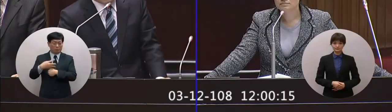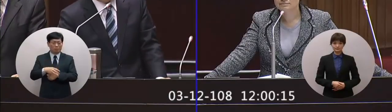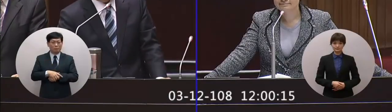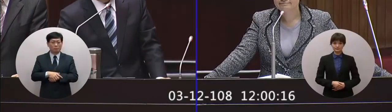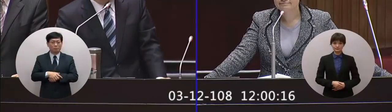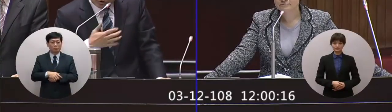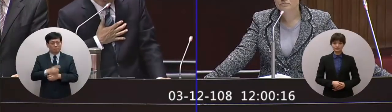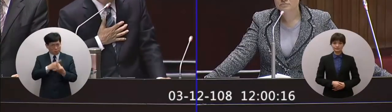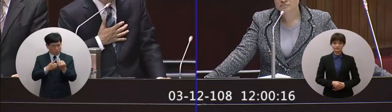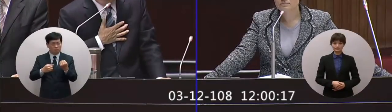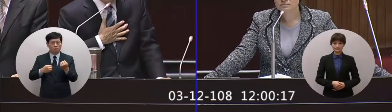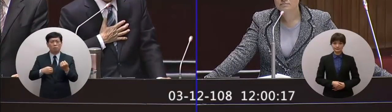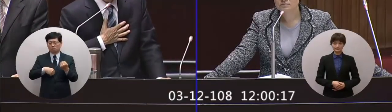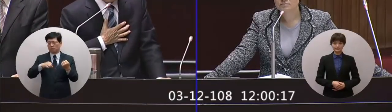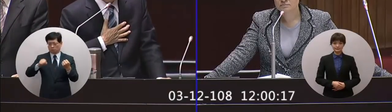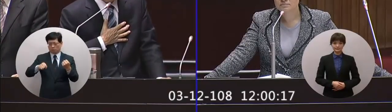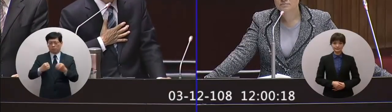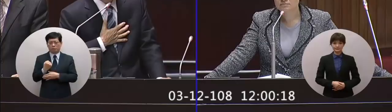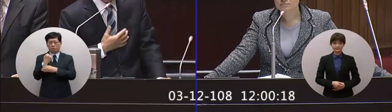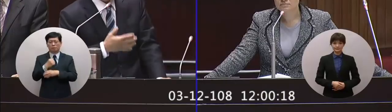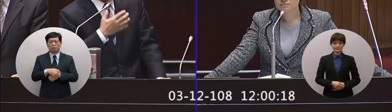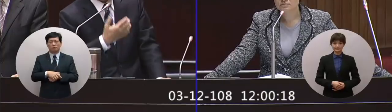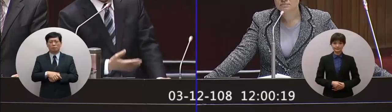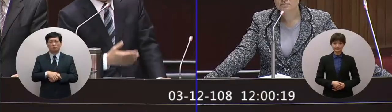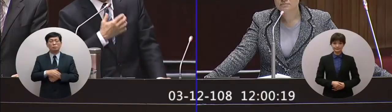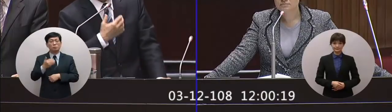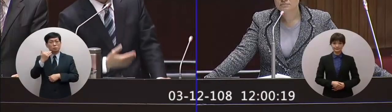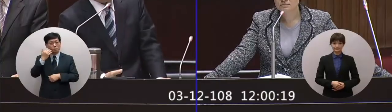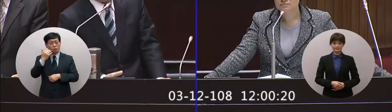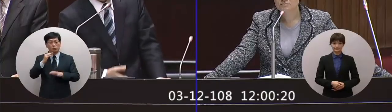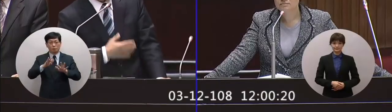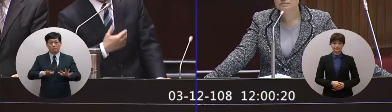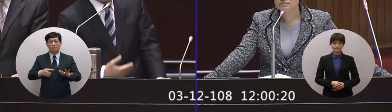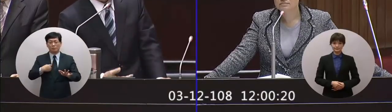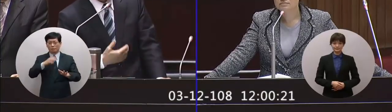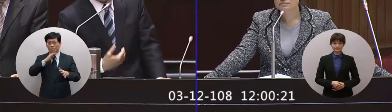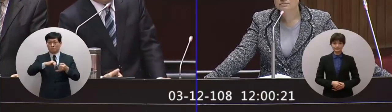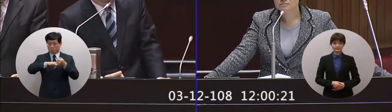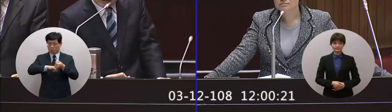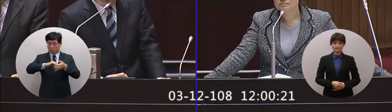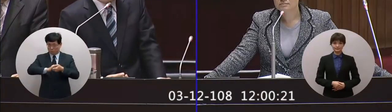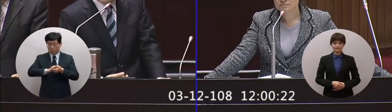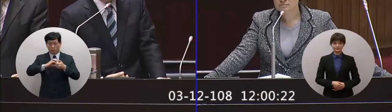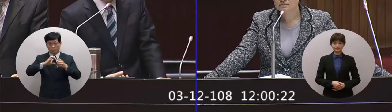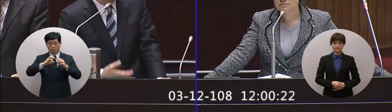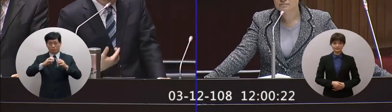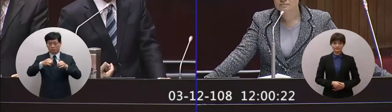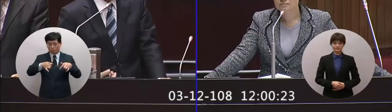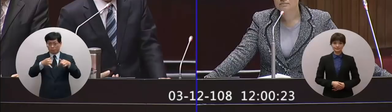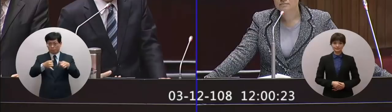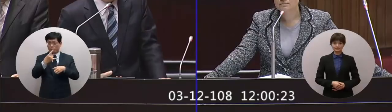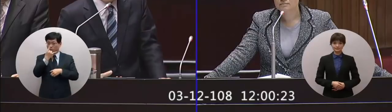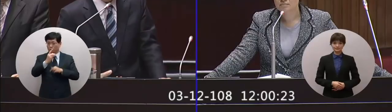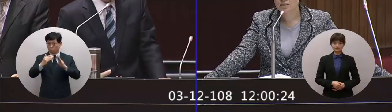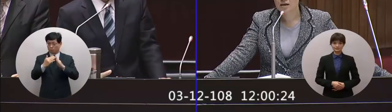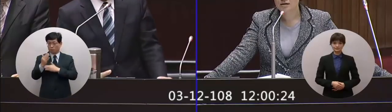的这些我都非常支持，所以如果现在我们定调的双语国家政策，我也